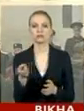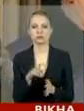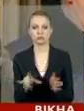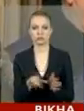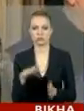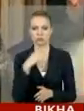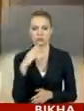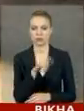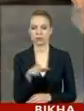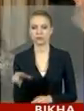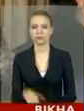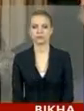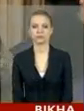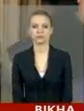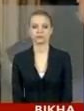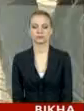багато.